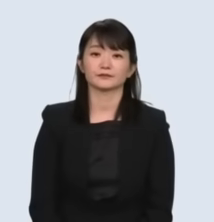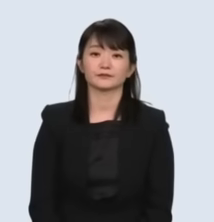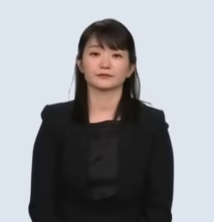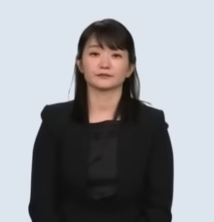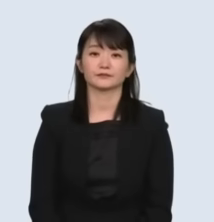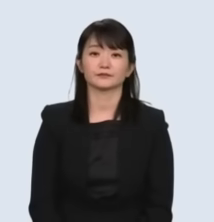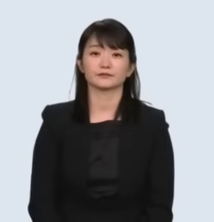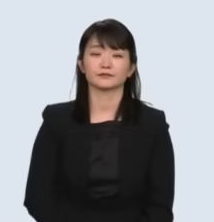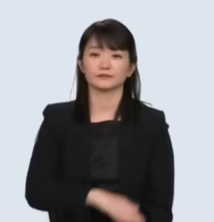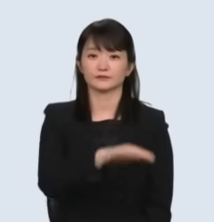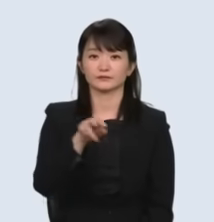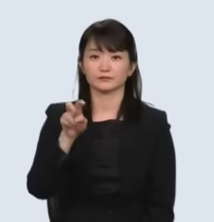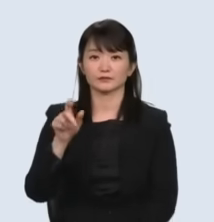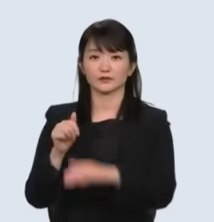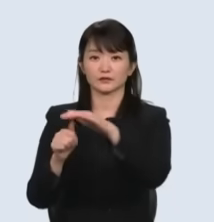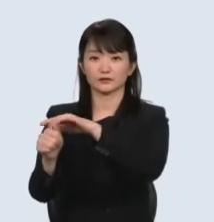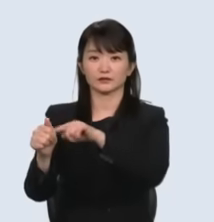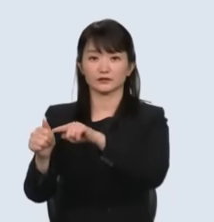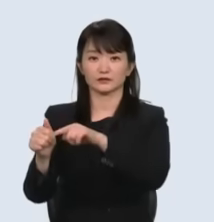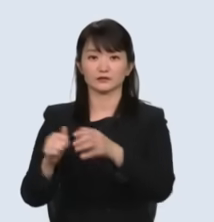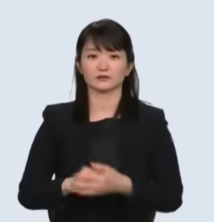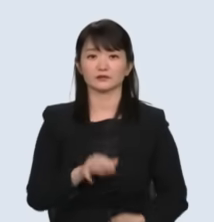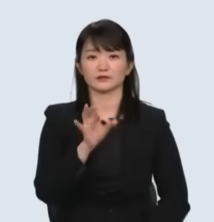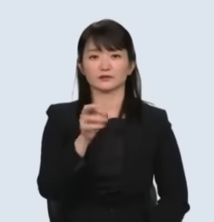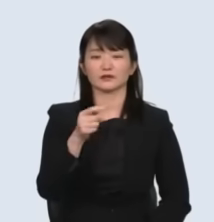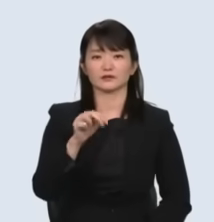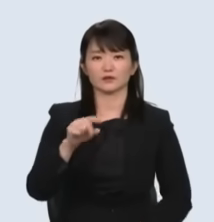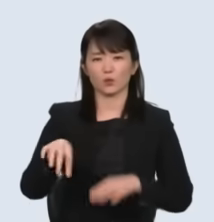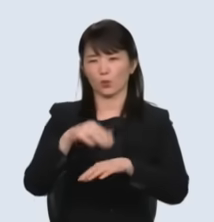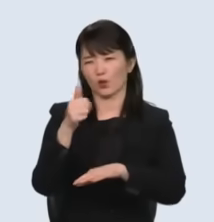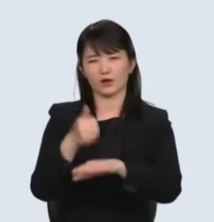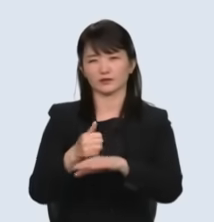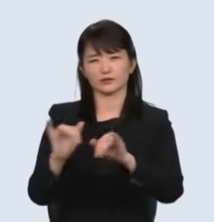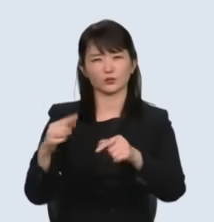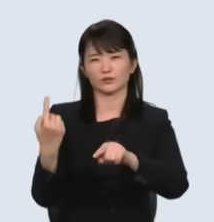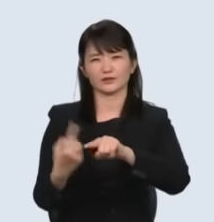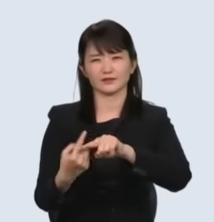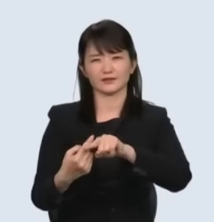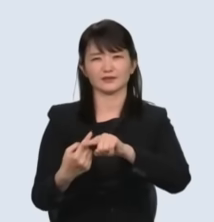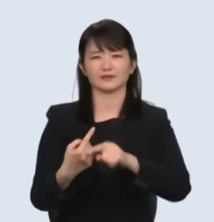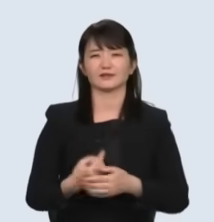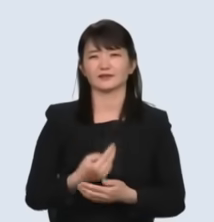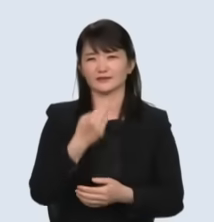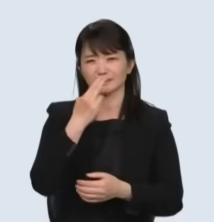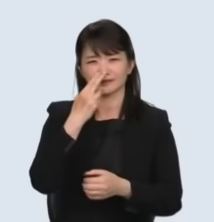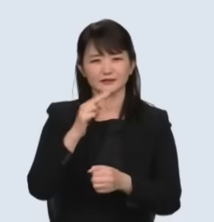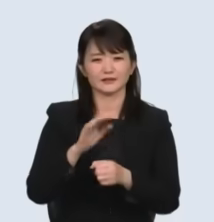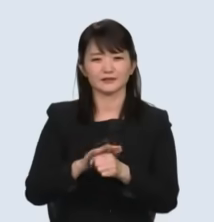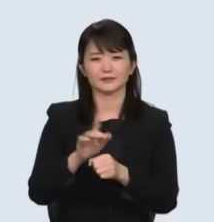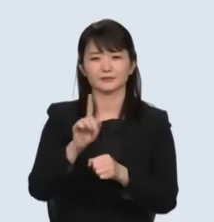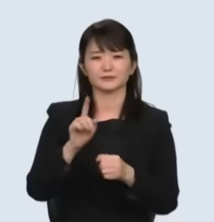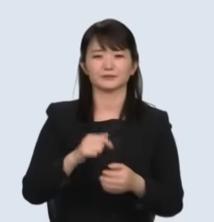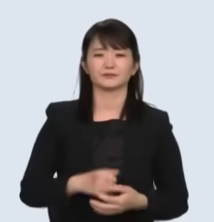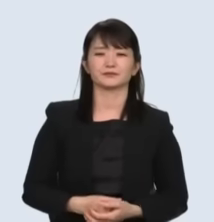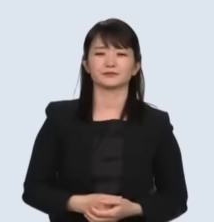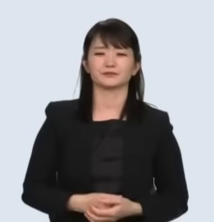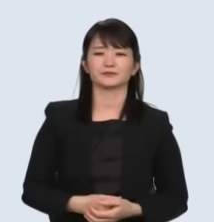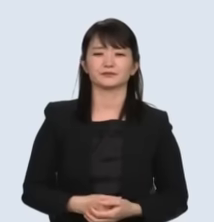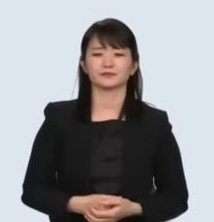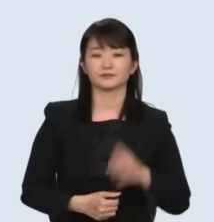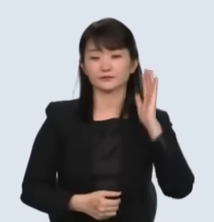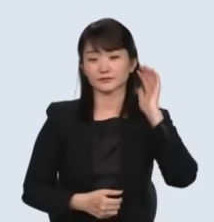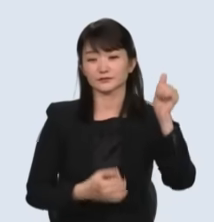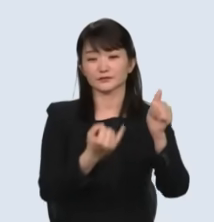우리 명 대표님은 이제 영남의 황태자십니다. 이렇게 진짜 길어져서. 대통령 네 분께서